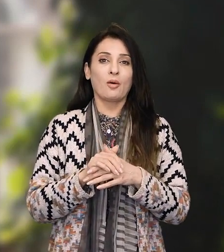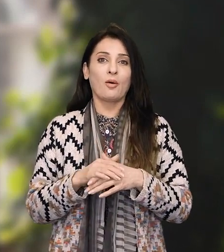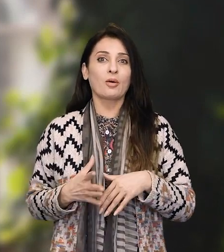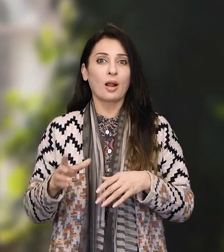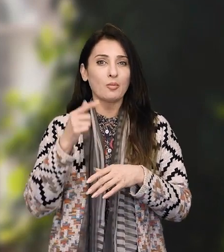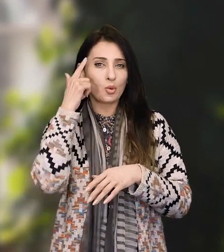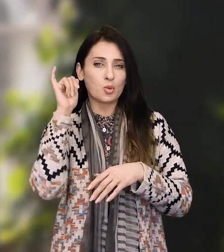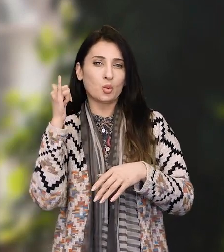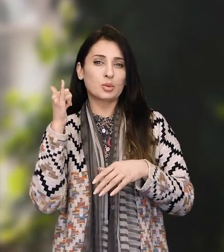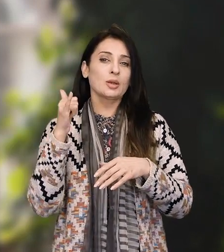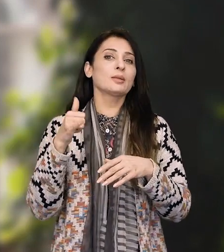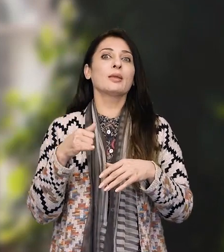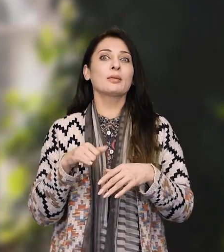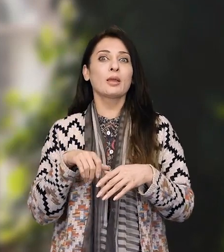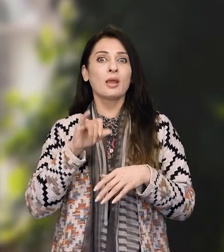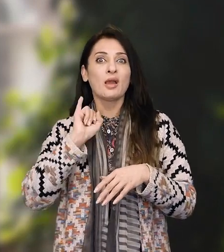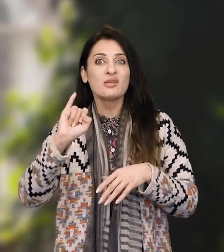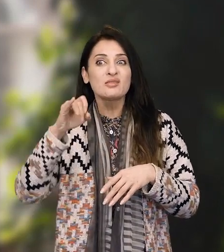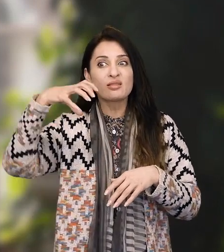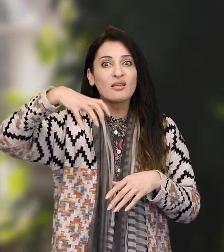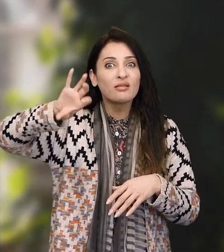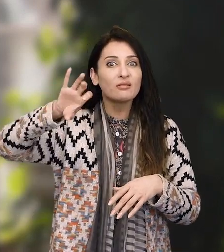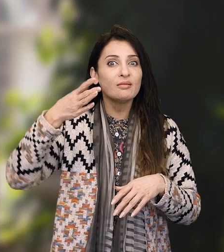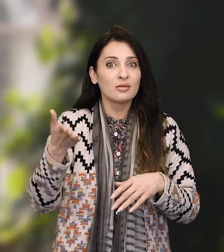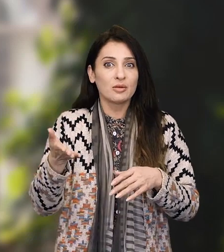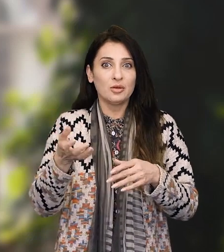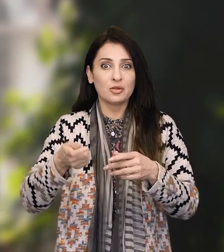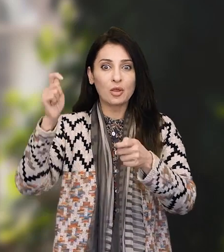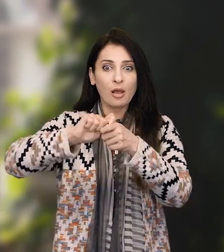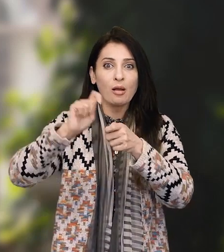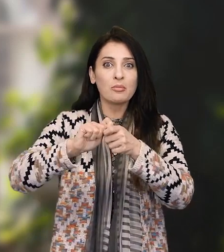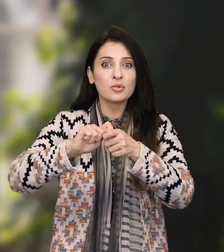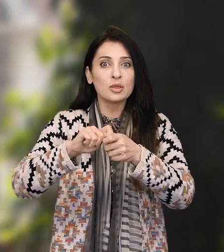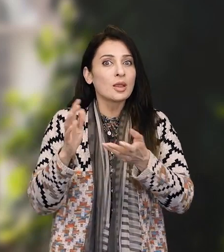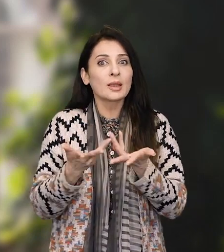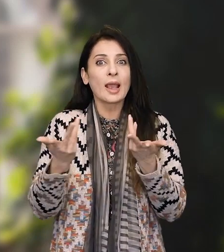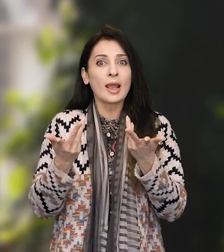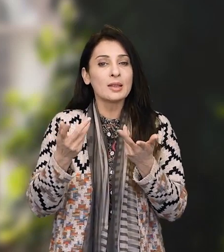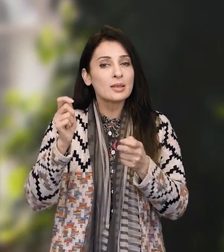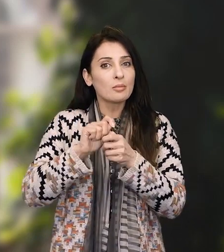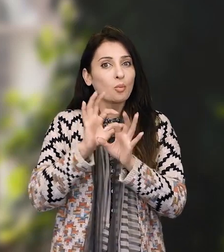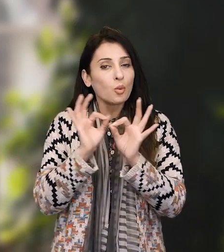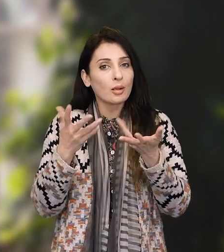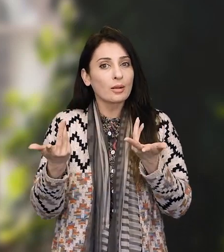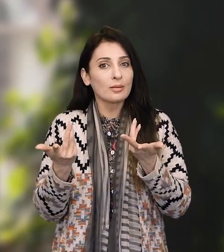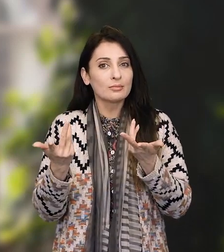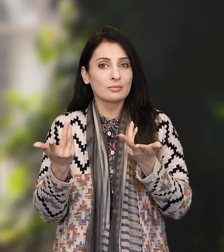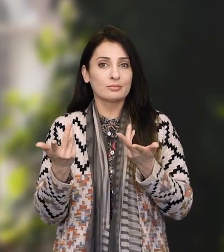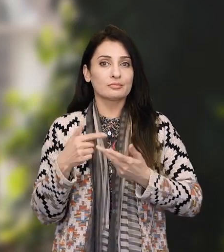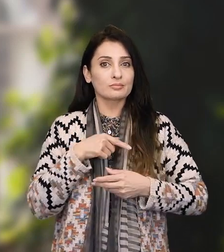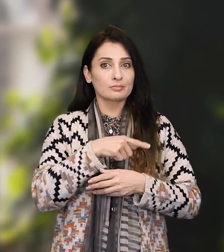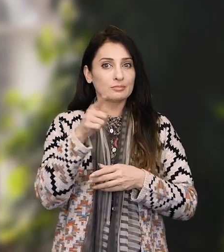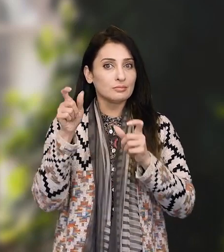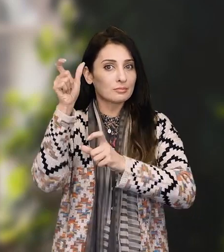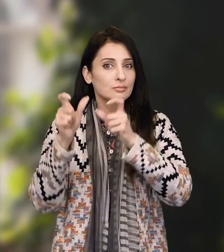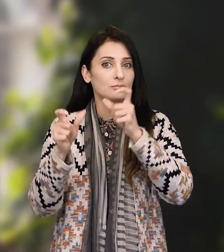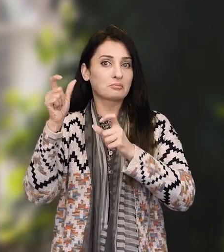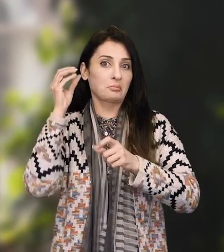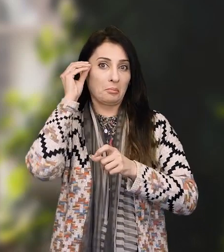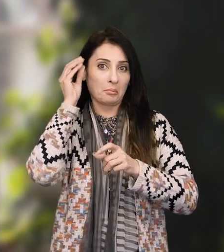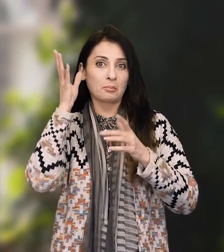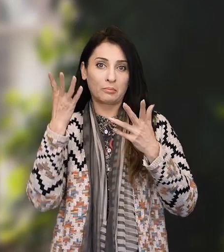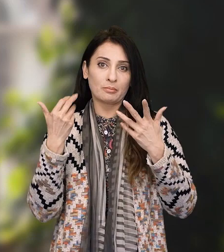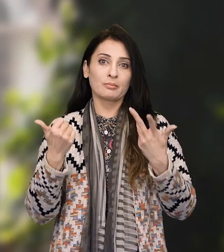एंड ऑल्सो डाउटिंग कि ये इटालियन प्रोडक्ट्स हम कैसे बना सकते हैं. So mashallah, our labor is super